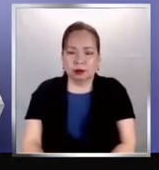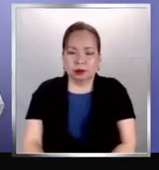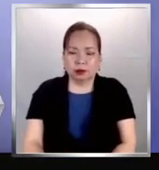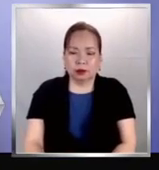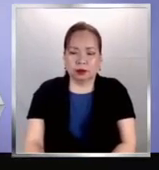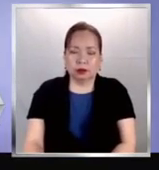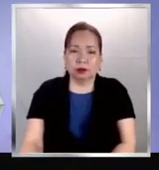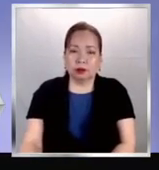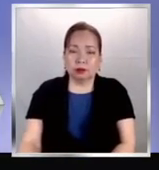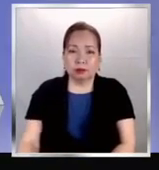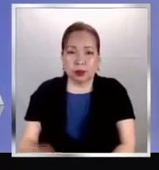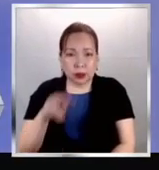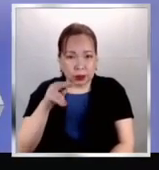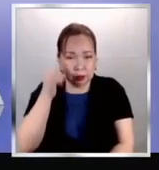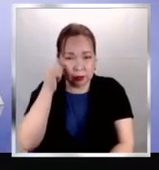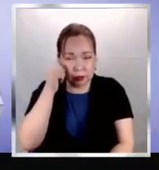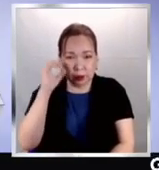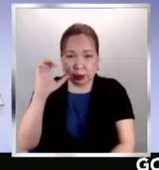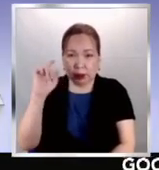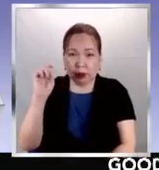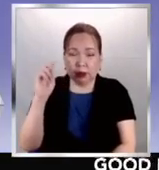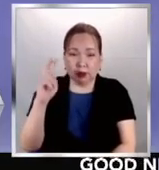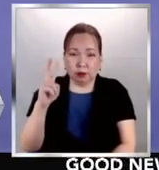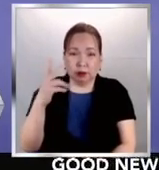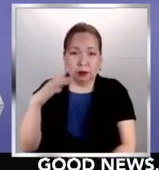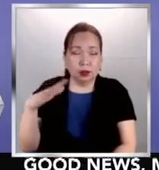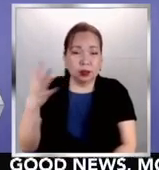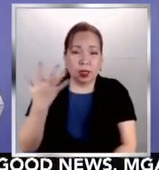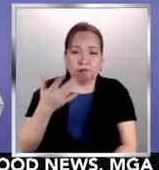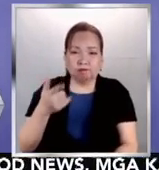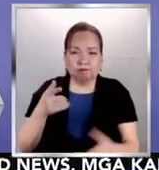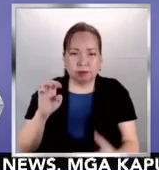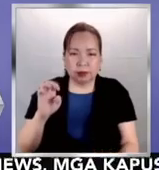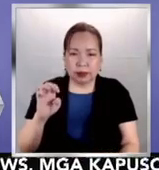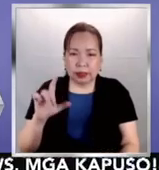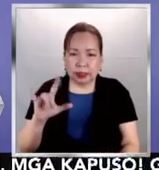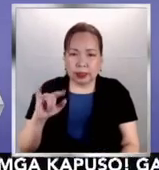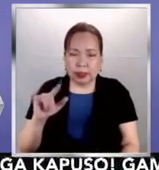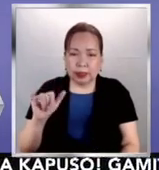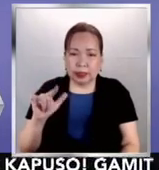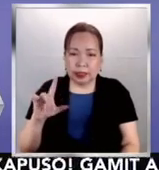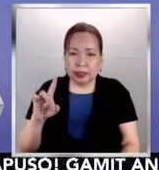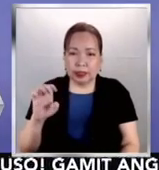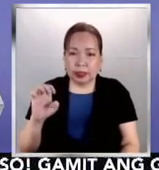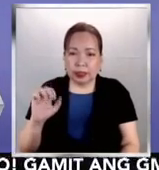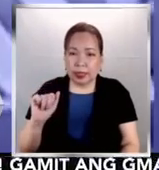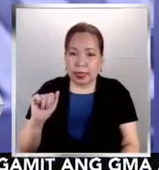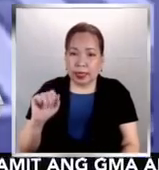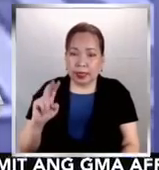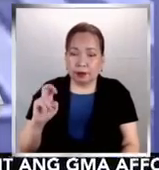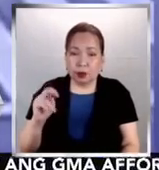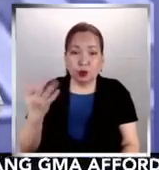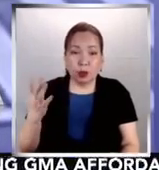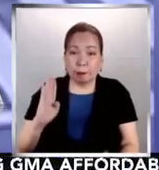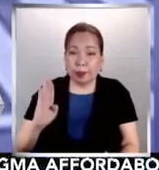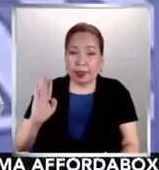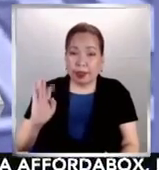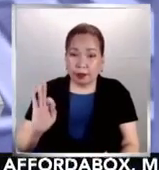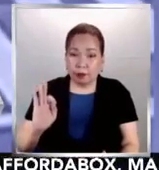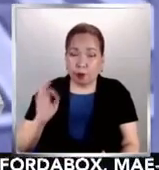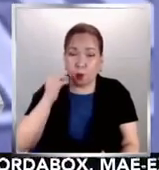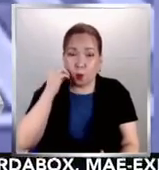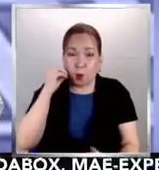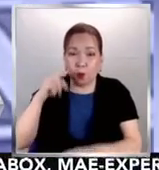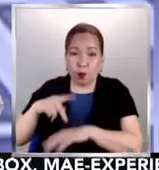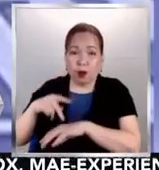Sakuhang ito ng CCTV sa bahagi ng Elizalde Avenue, corner Aguirre Avenue, Barangay BF Homes, Paranaque, makikitang naglilinis